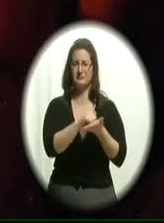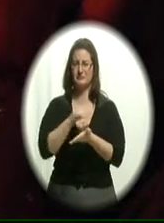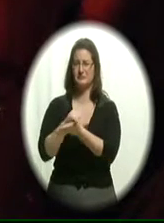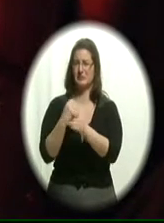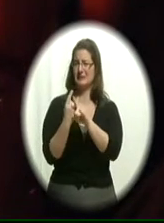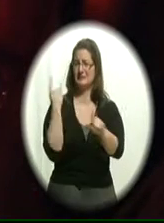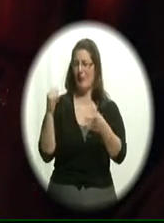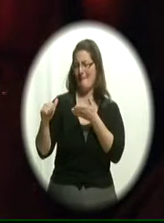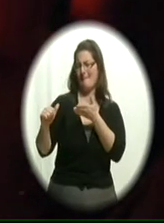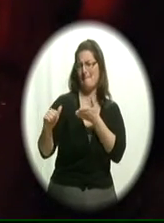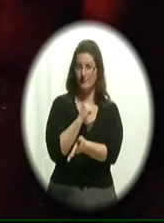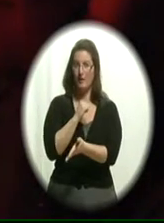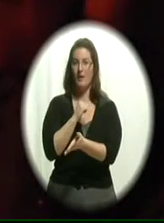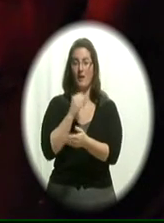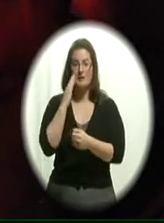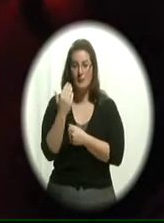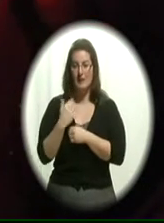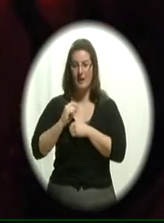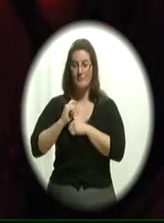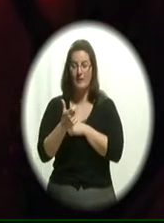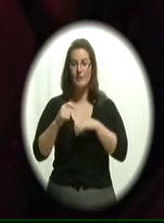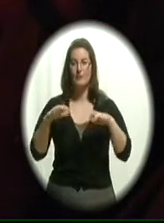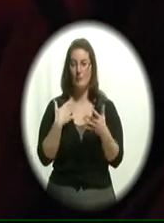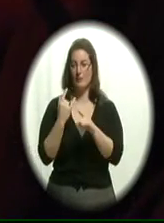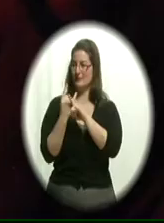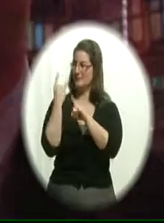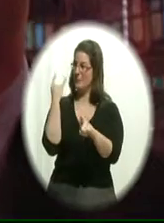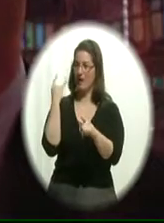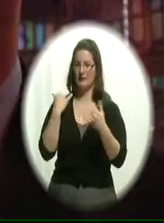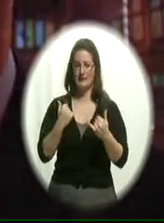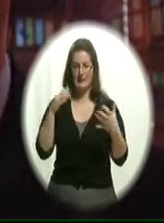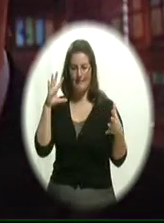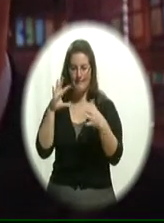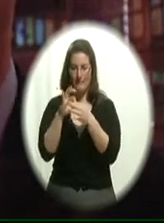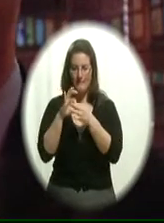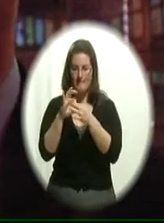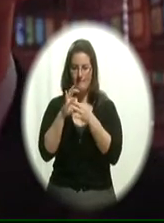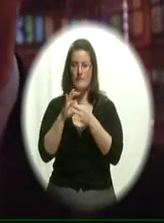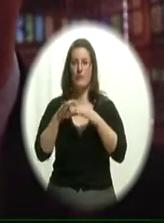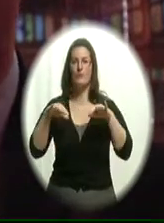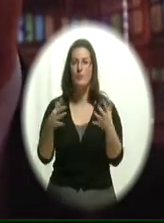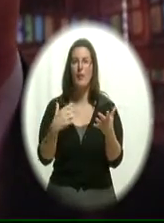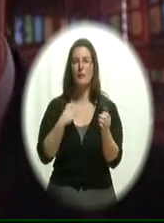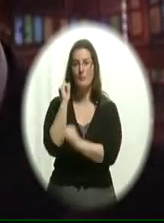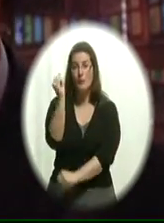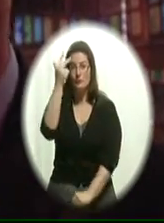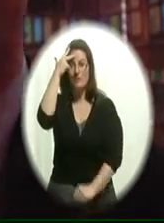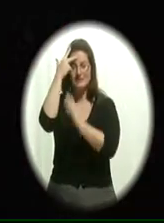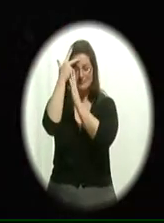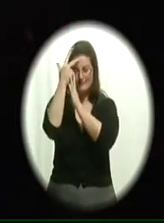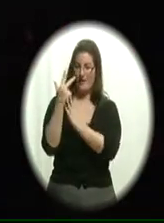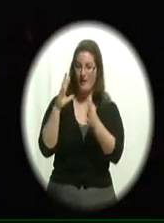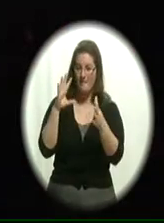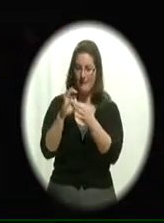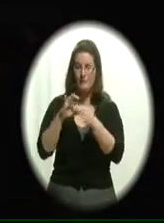histoire, pose évidemment une question sur la réconciliation qu'on peut avoir avec notre histoire, la façon dont nous avons traité ce traumatisme dont nous en avons parlé,